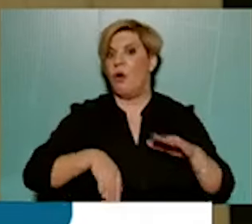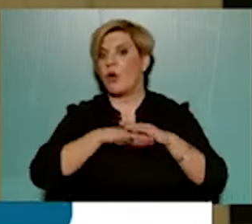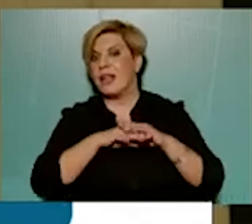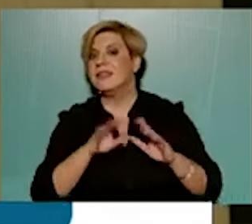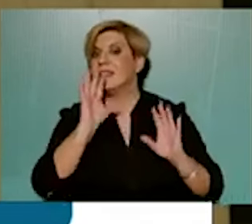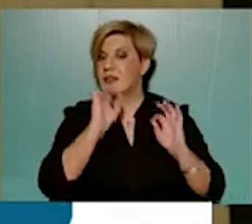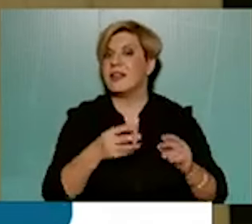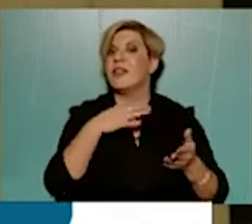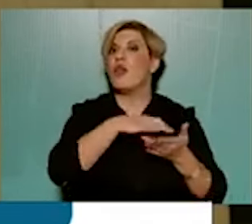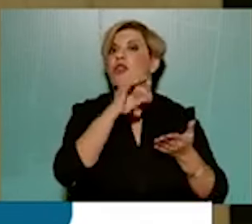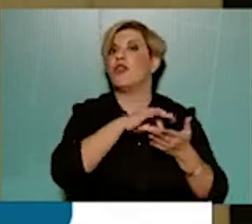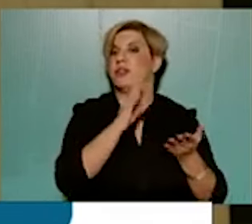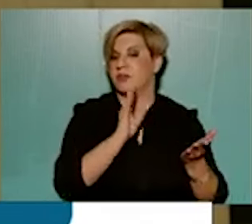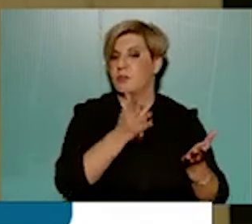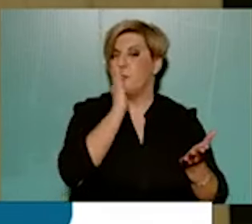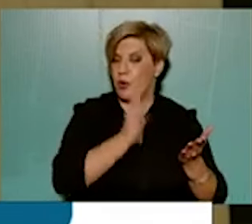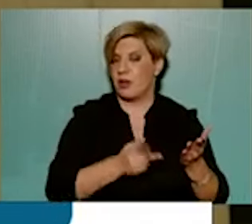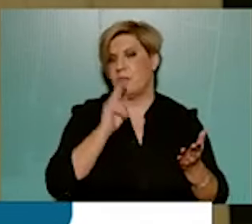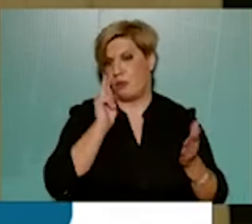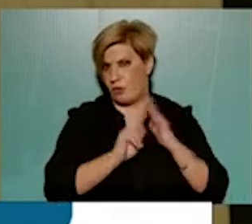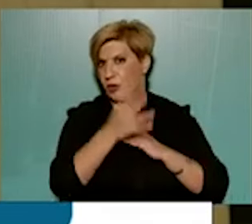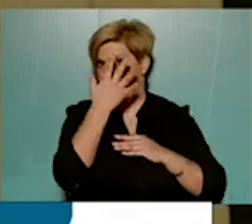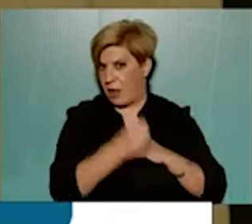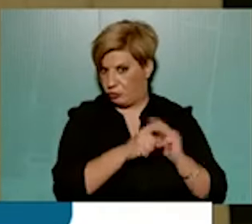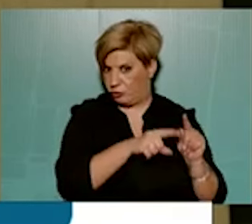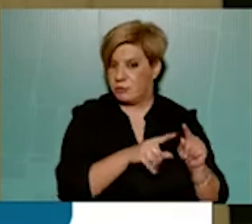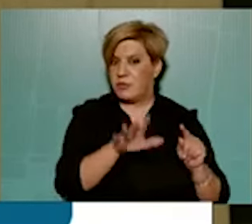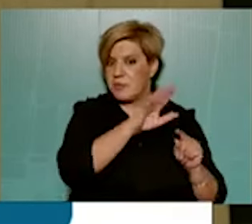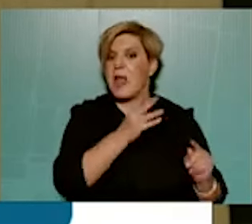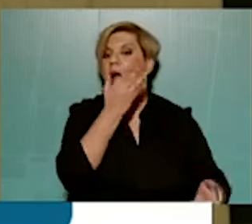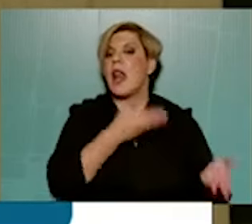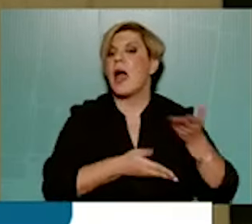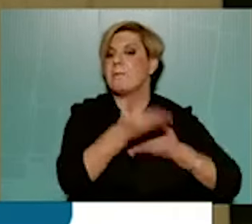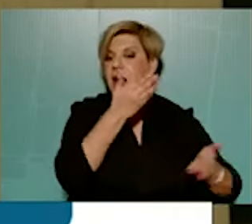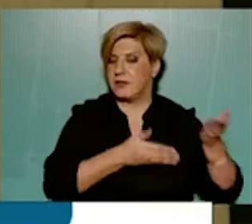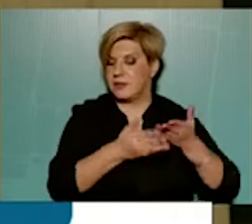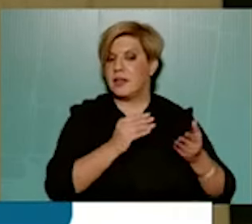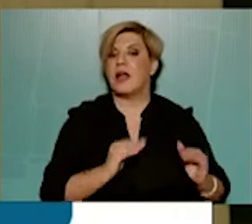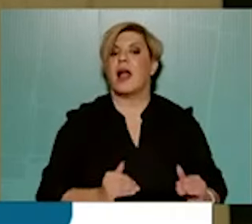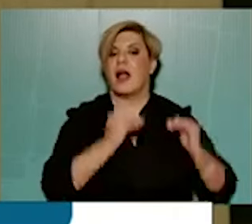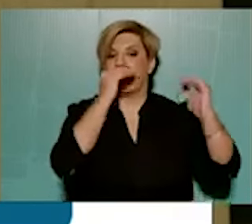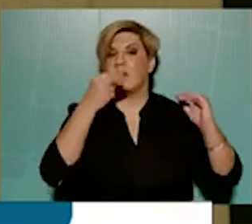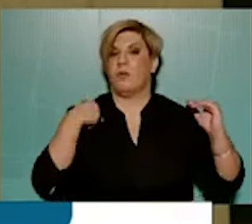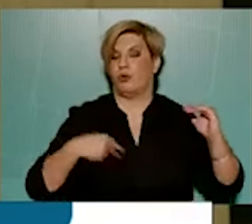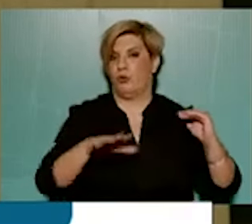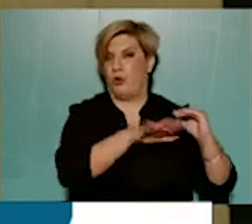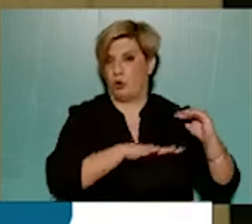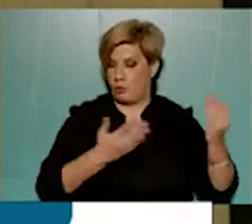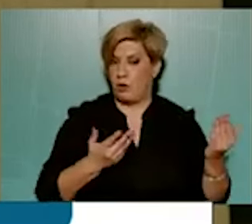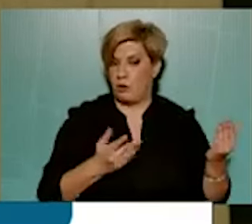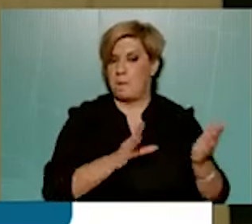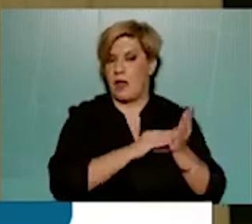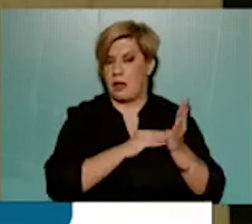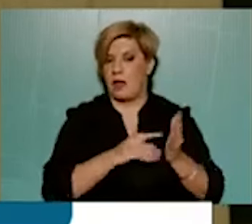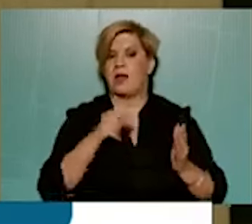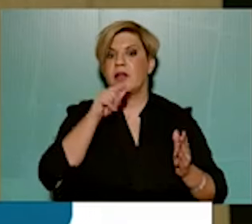και σχετικές βελτιώσεις που μπορεί προφανώς να υπάρξουν σε μια ανάπλαση, στην αναβάθμιση του δημόσιου χώρου, παράδειγμα